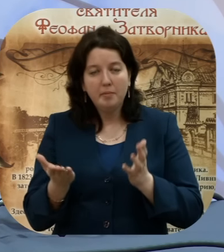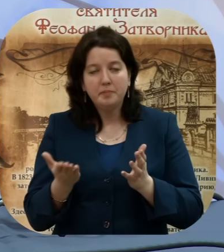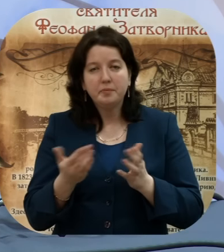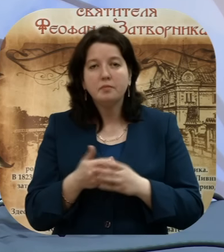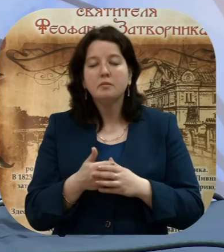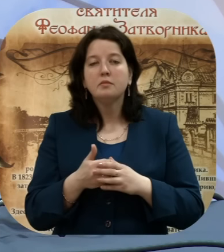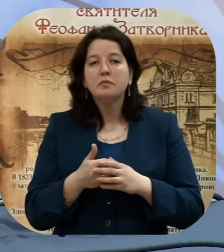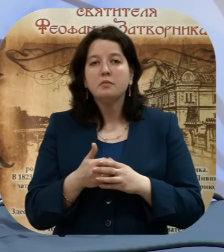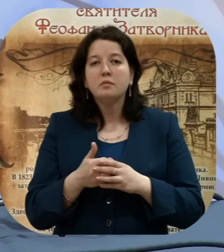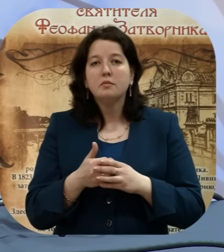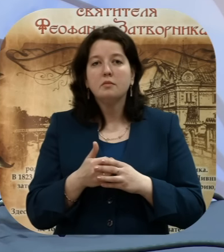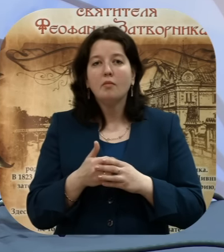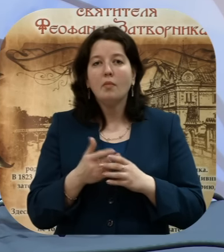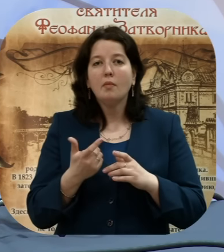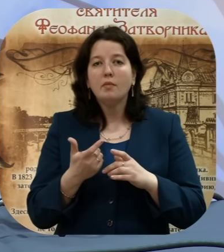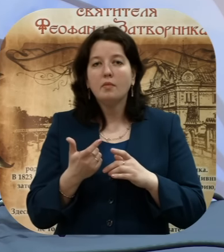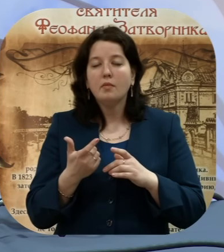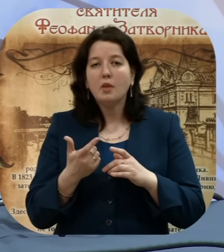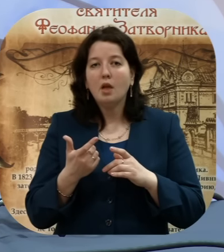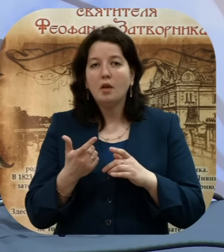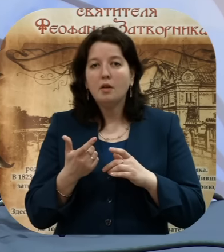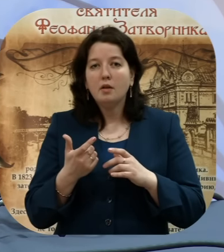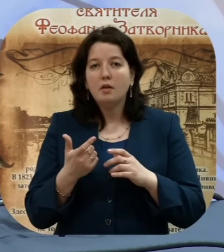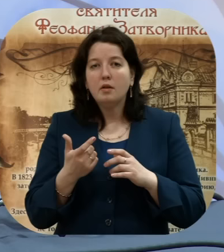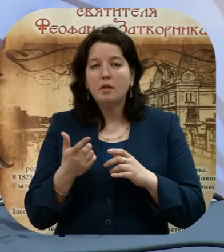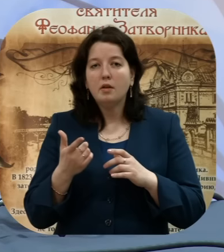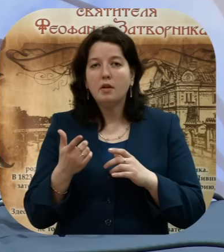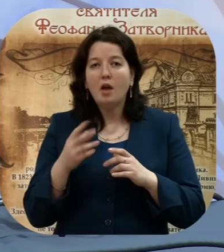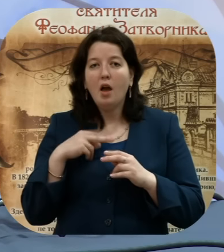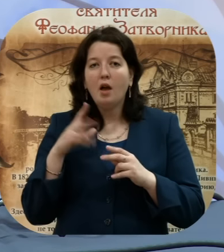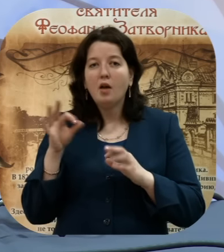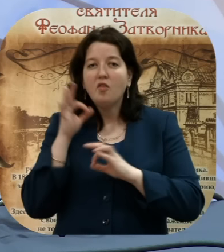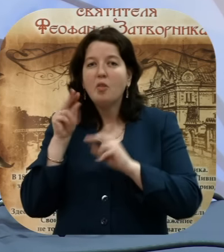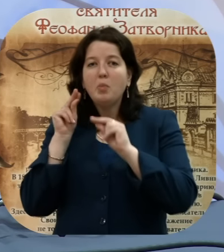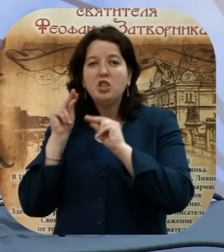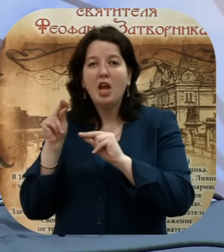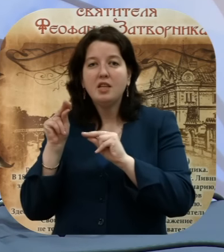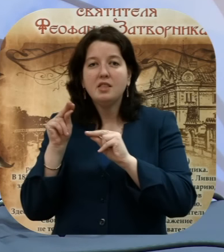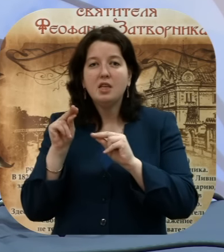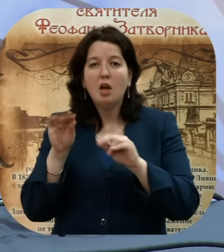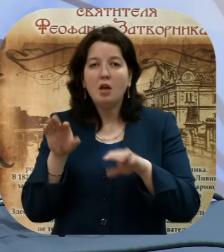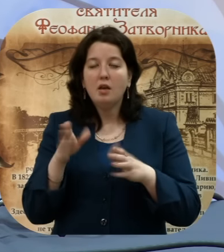В причастии, будем говорить образно, омывается человек.